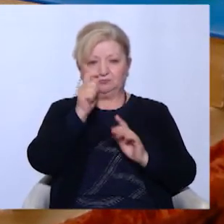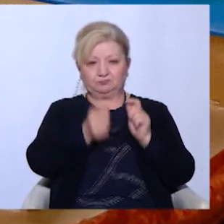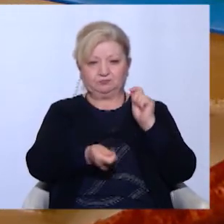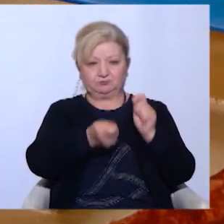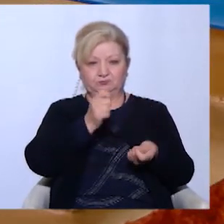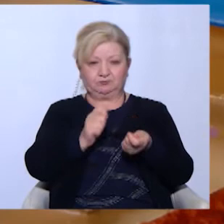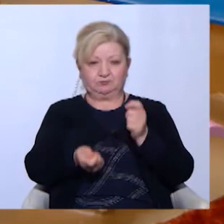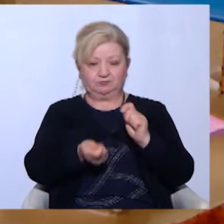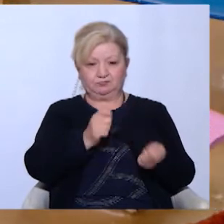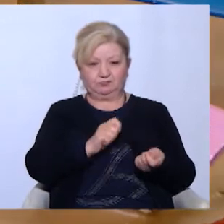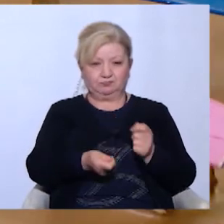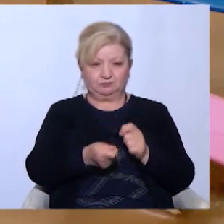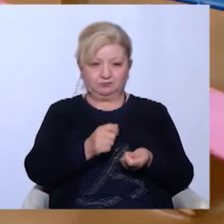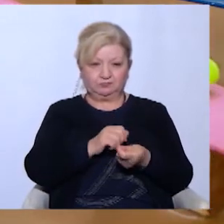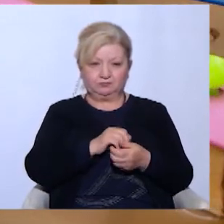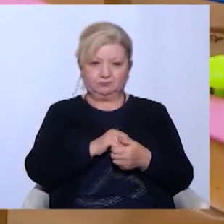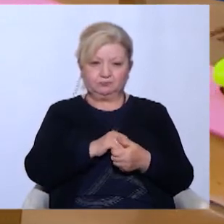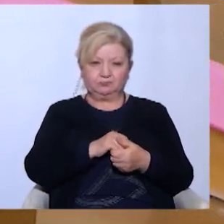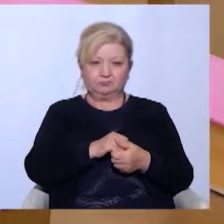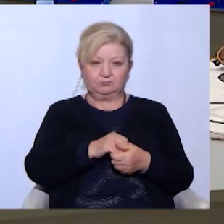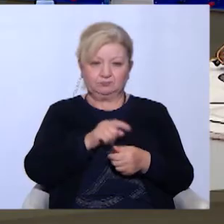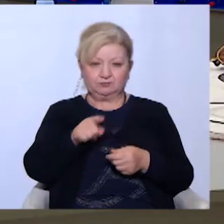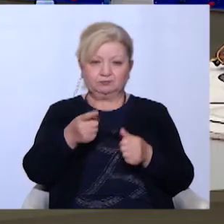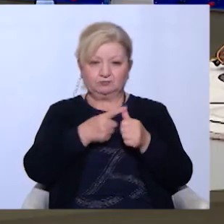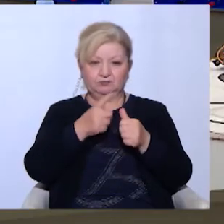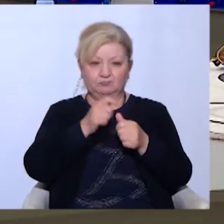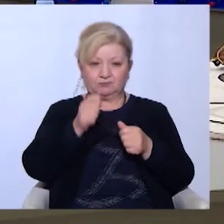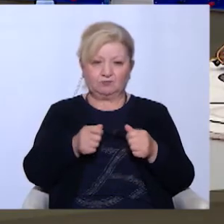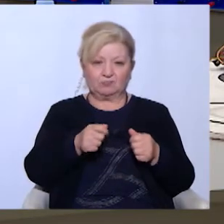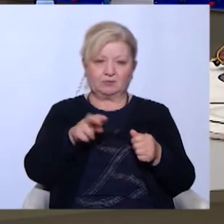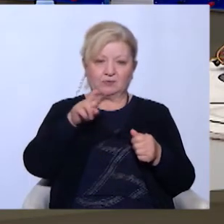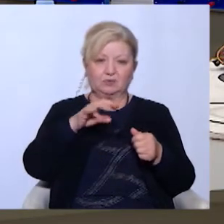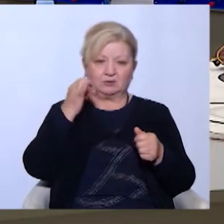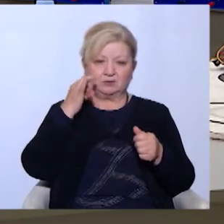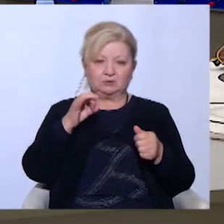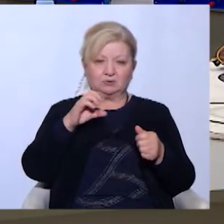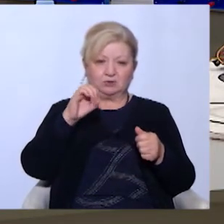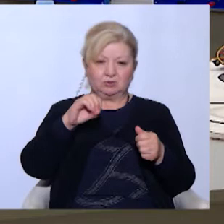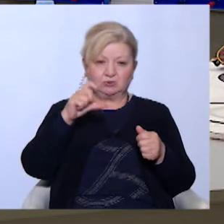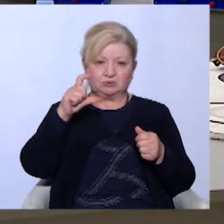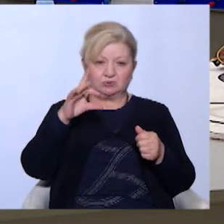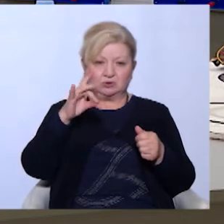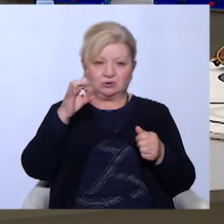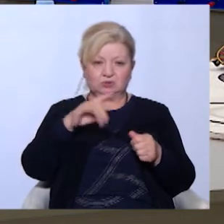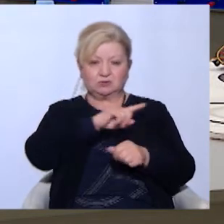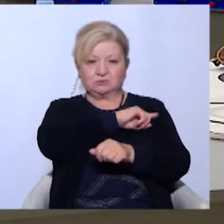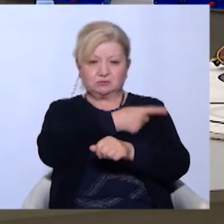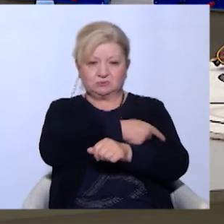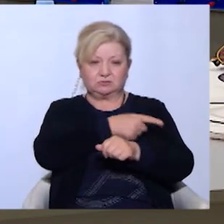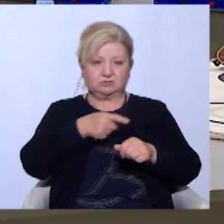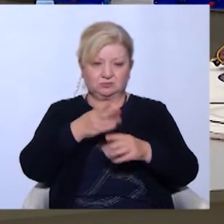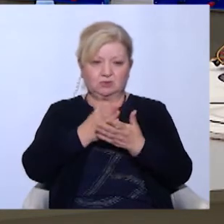შემდეგ მოახდენს კლავიშზე დარტყმას. ამას ეწოდება ბიჯური ძრავა. ეს